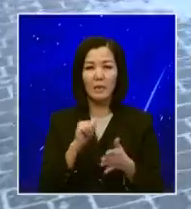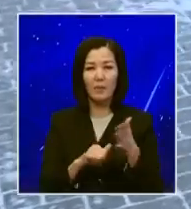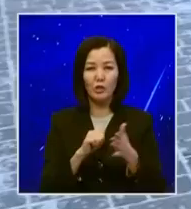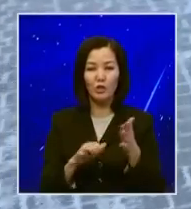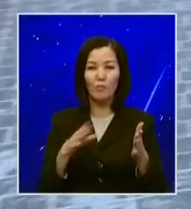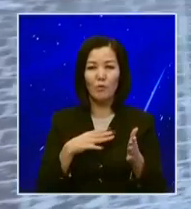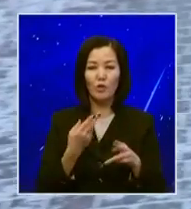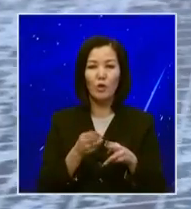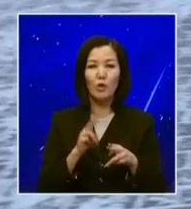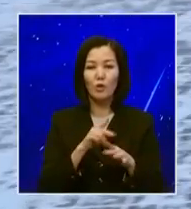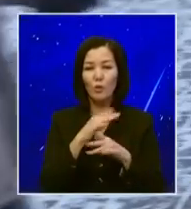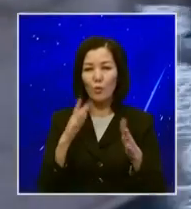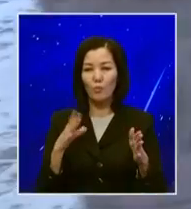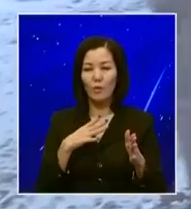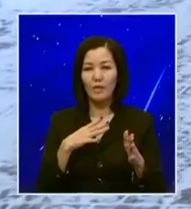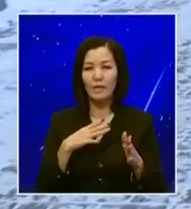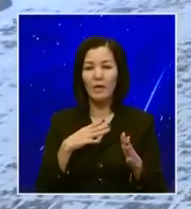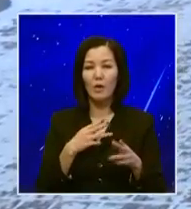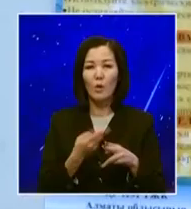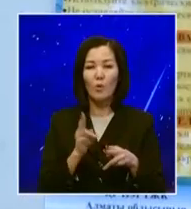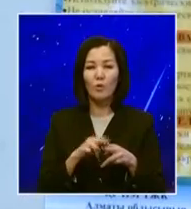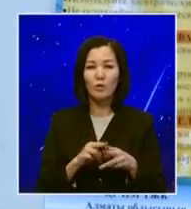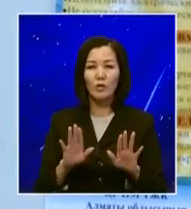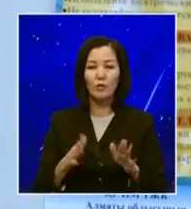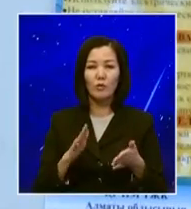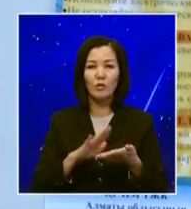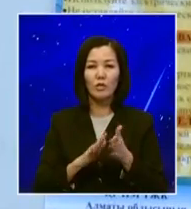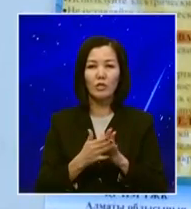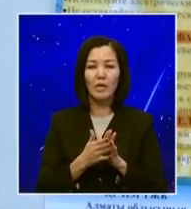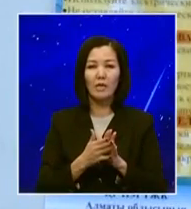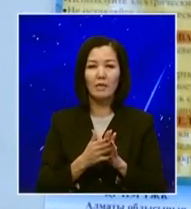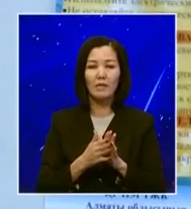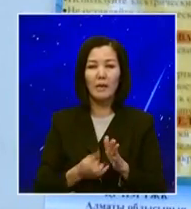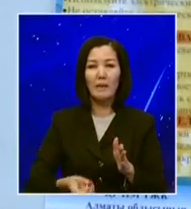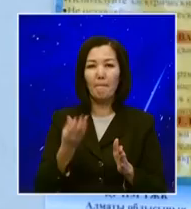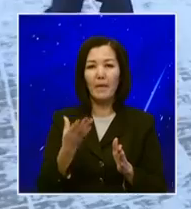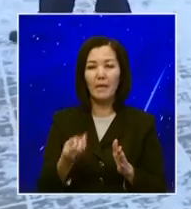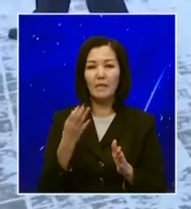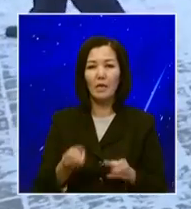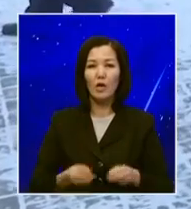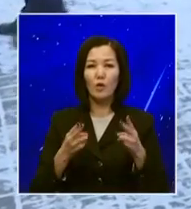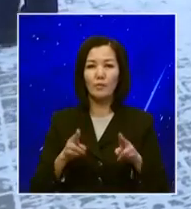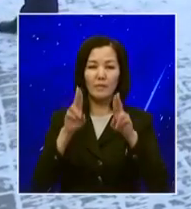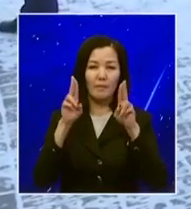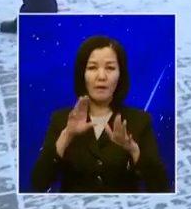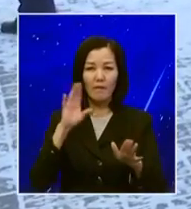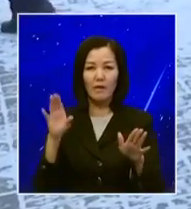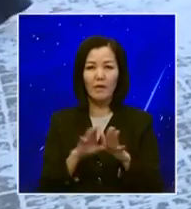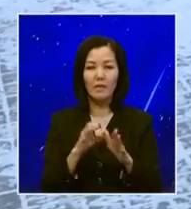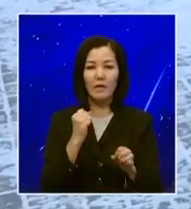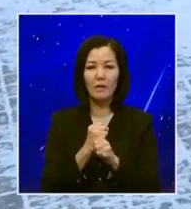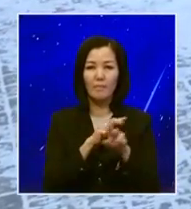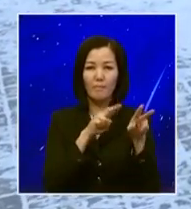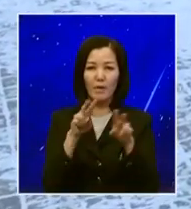Мұндай себептер көп кездеседі дейді мамандар. Осы орайда төтеншеліктер қала тұрғындарынан пиротехниканы қолдануда қауіпсіздік ережелерін қатаң сақтауды сұрайды.